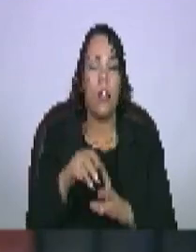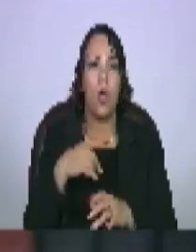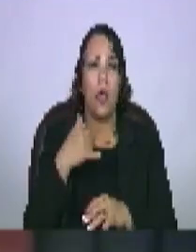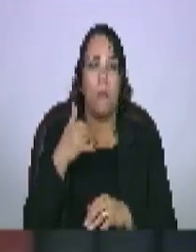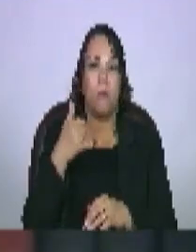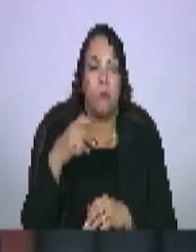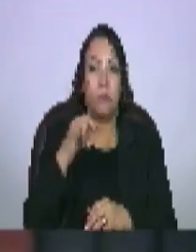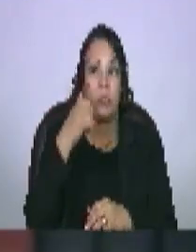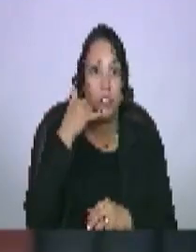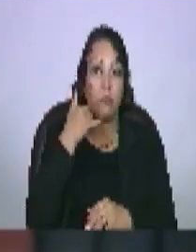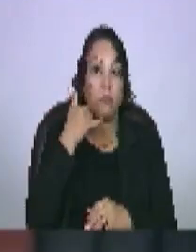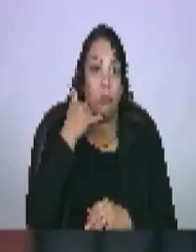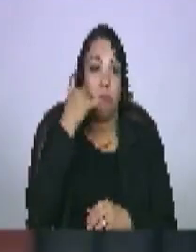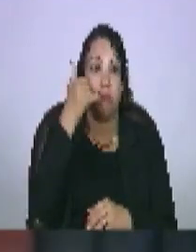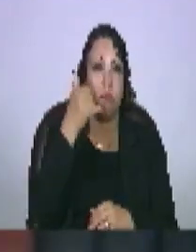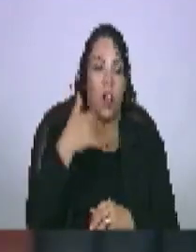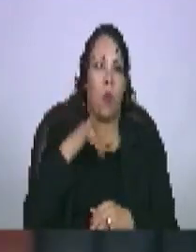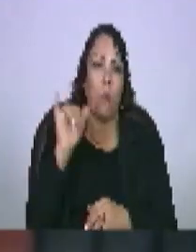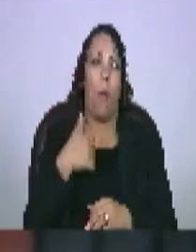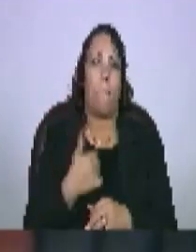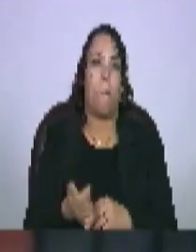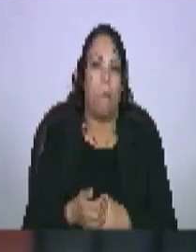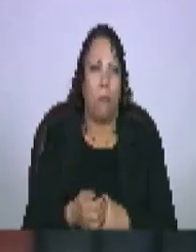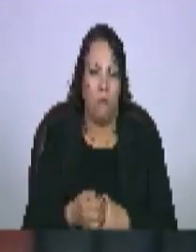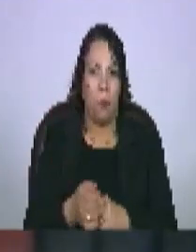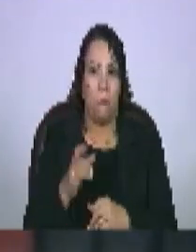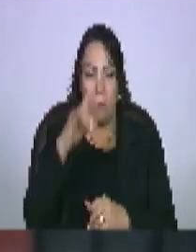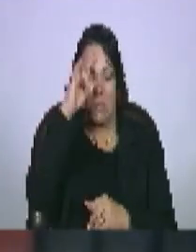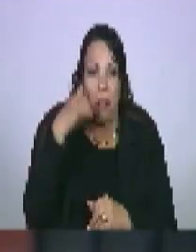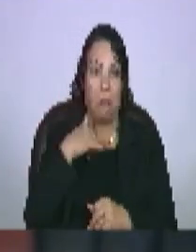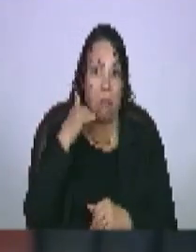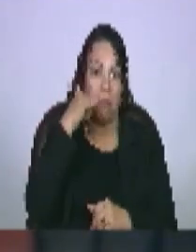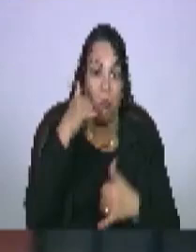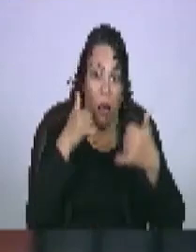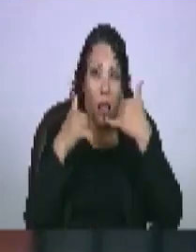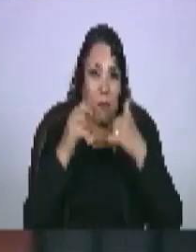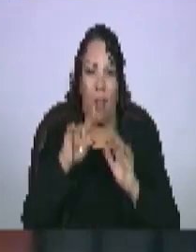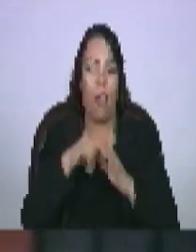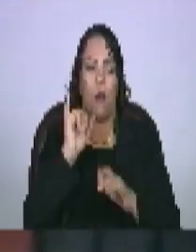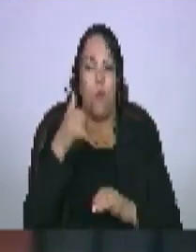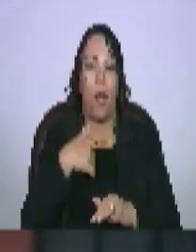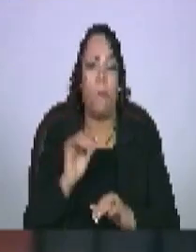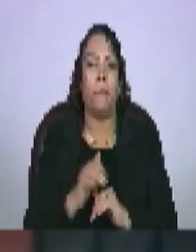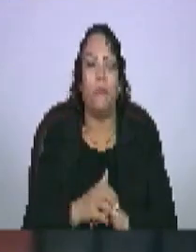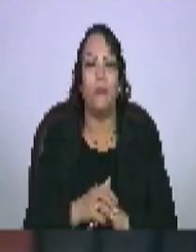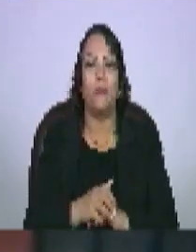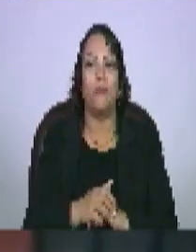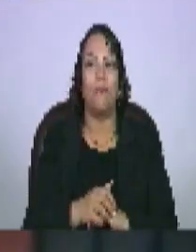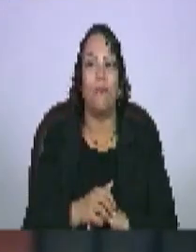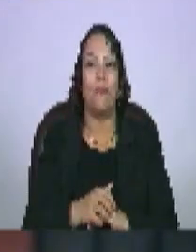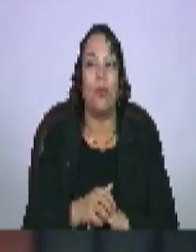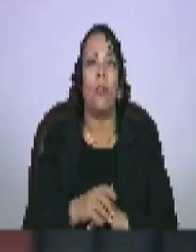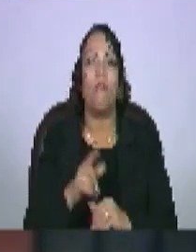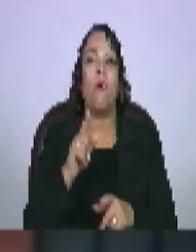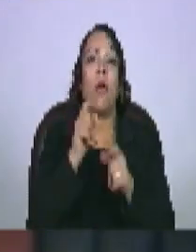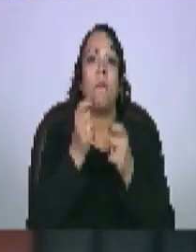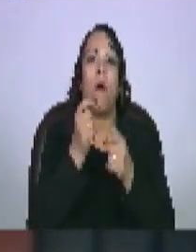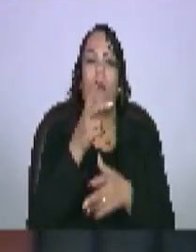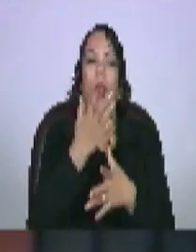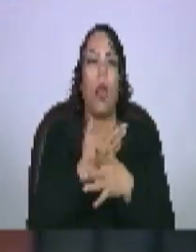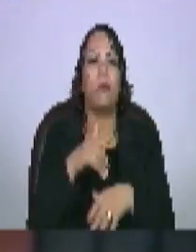عليك ان هو ده دليل ان هو راجل مهم ولابد ان انت تهتم بيه يعني دي بعض حاجات عن التليفون